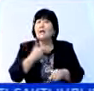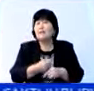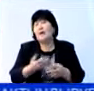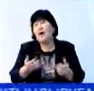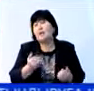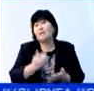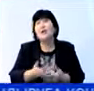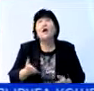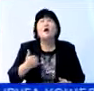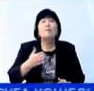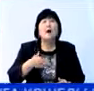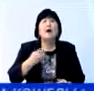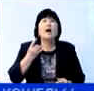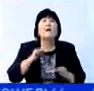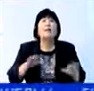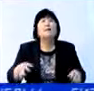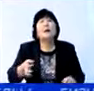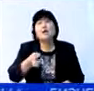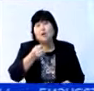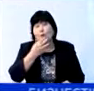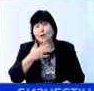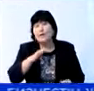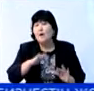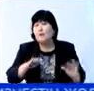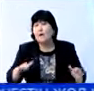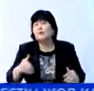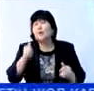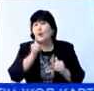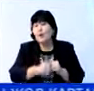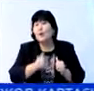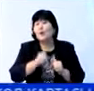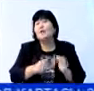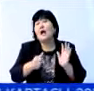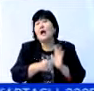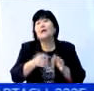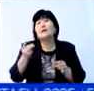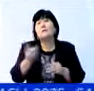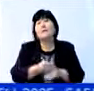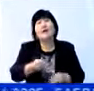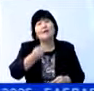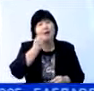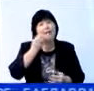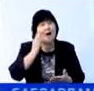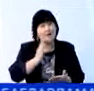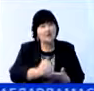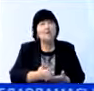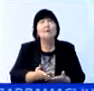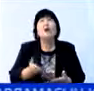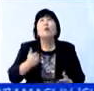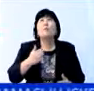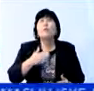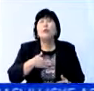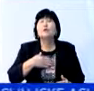жатыр. Маған балабақша ұнайды. Балабақшада күнде 6 мезгіл тамақ ішеміз.